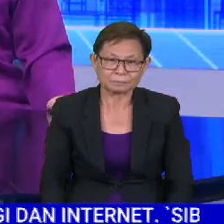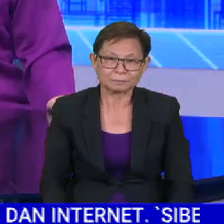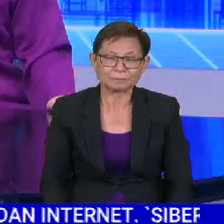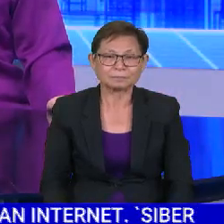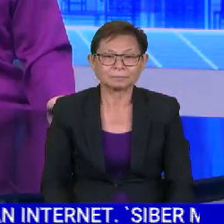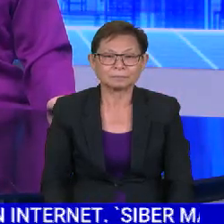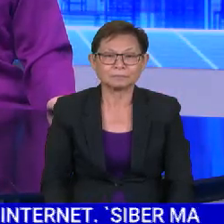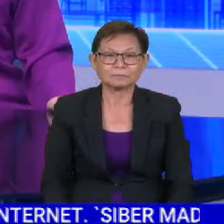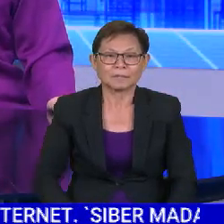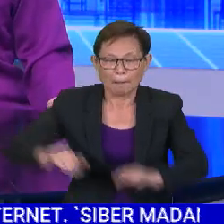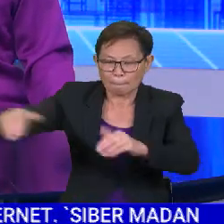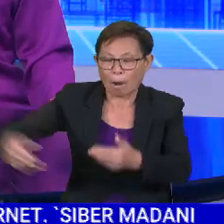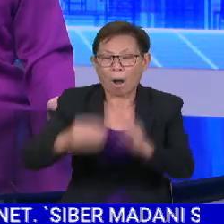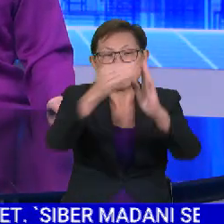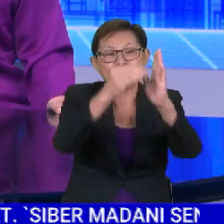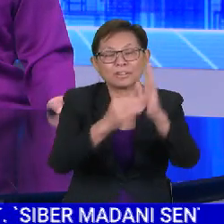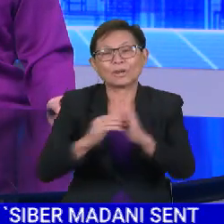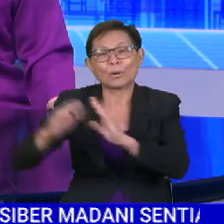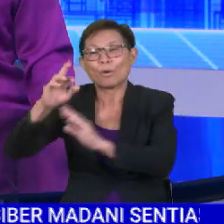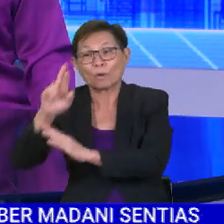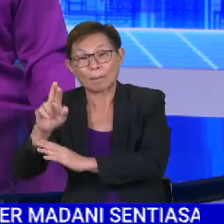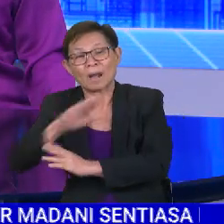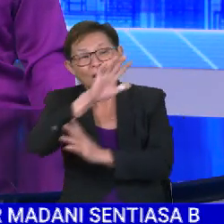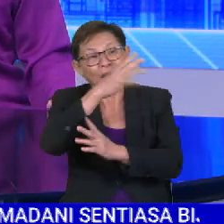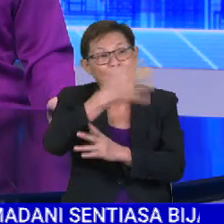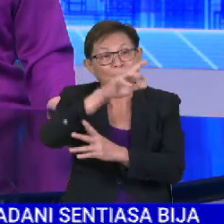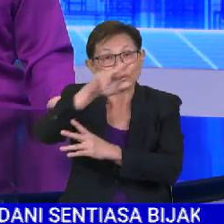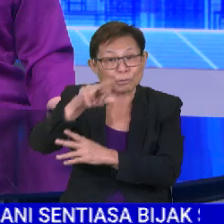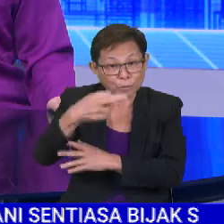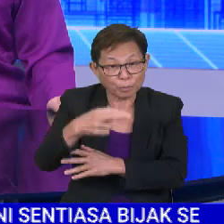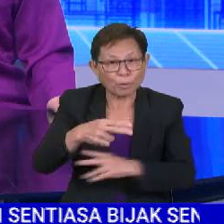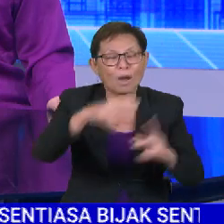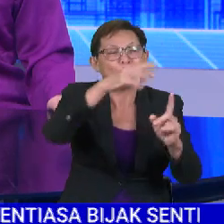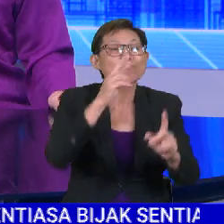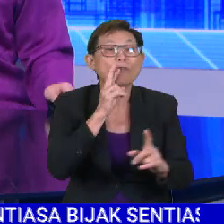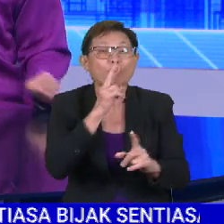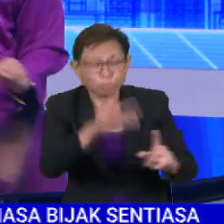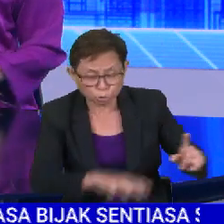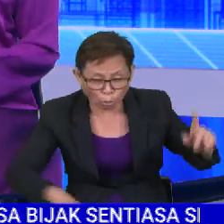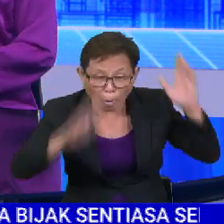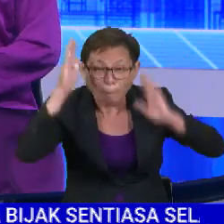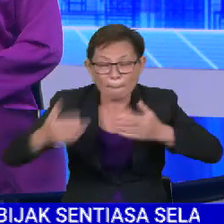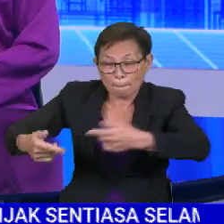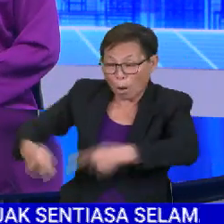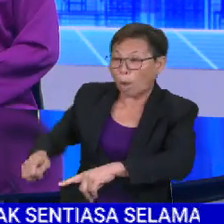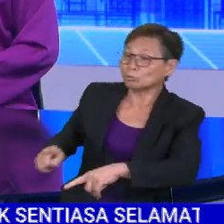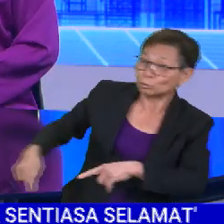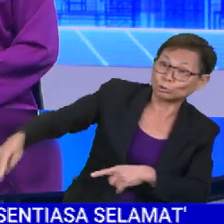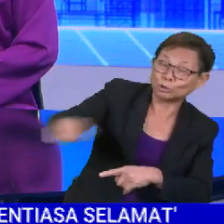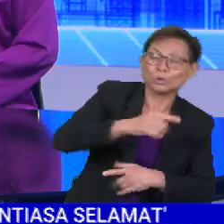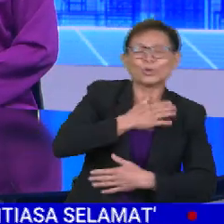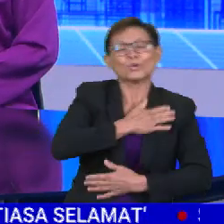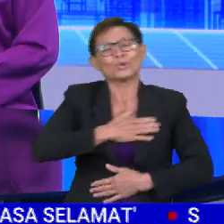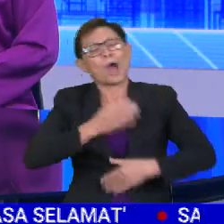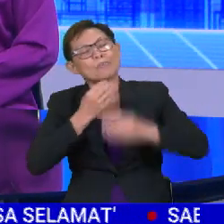Ya, sementara itu, pengenalan menu rahmah di 15,000 premis makanan seluruh negara memberi peluang kepada orang ramai untuk